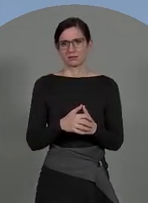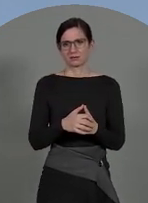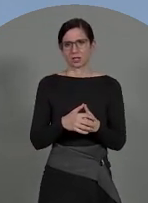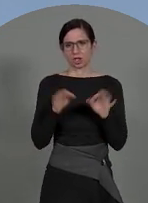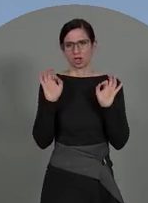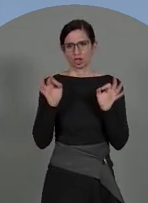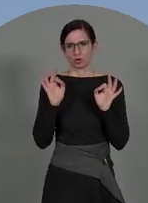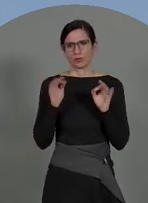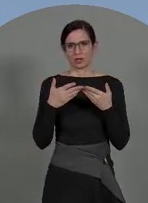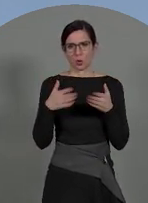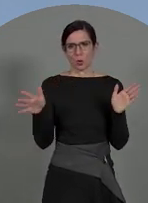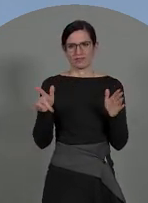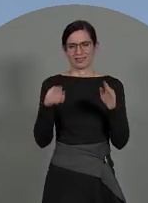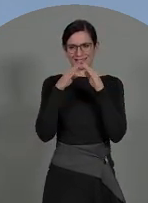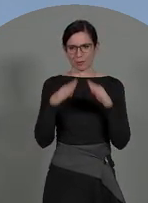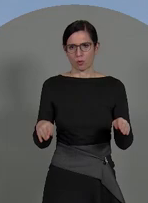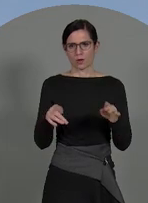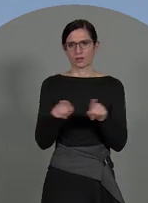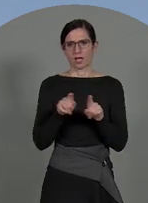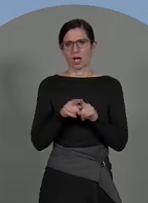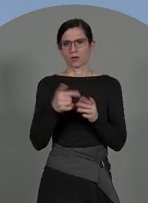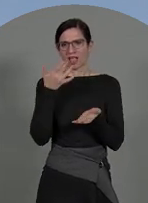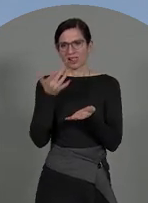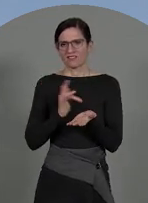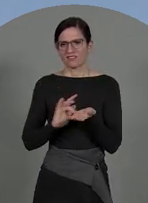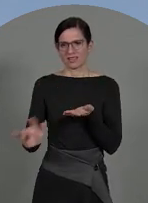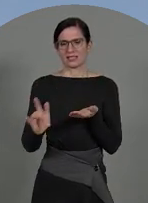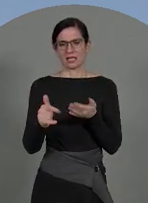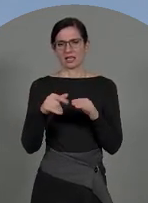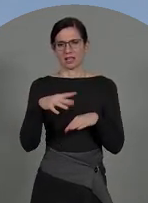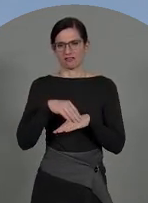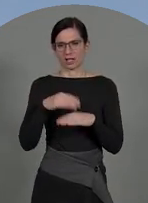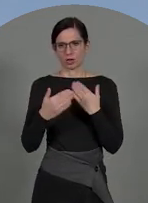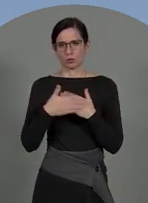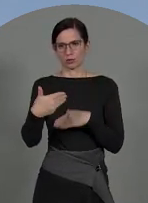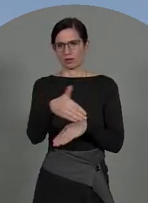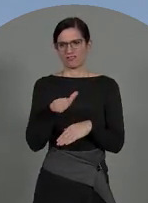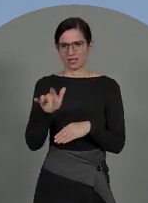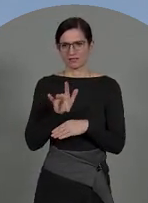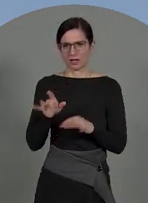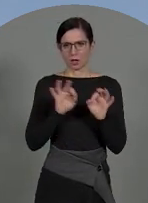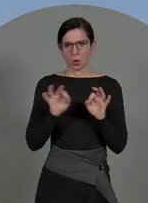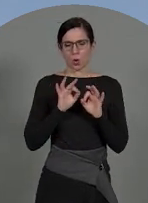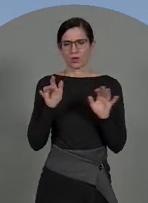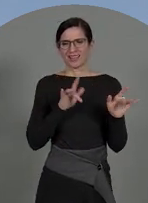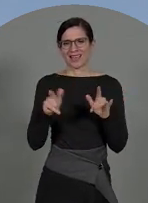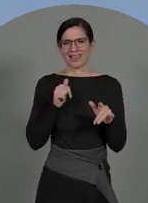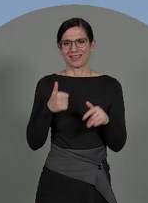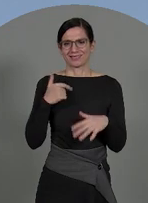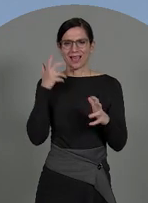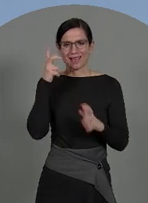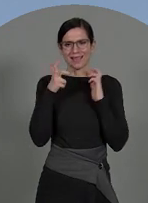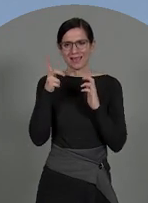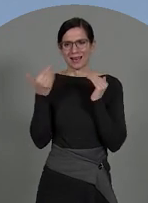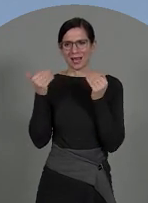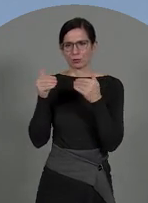speziell auf öffentlichen Gebäuden, auf versiegelten Flächen wie Parkplätzen, auf Lärmschutzwänden bei Autobahnen, da gehören sie